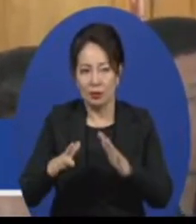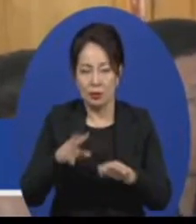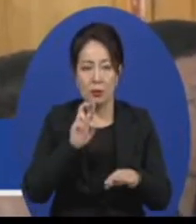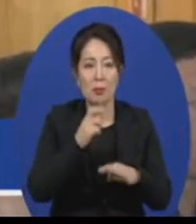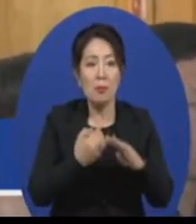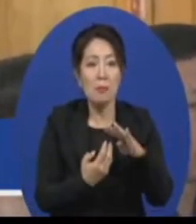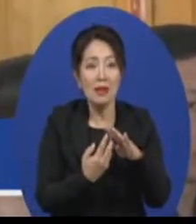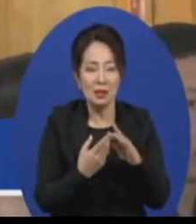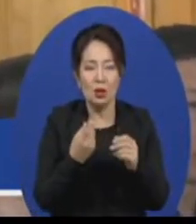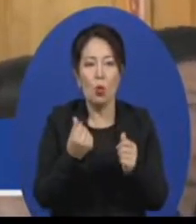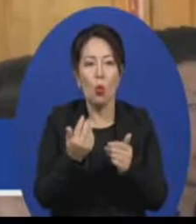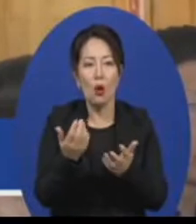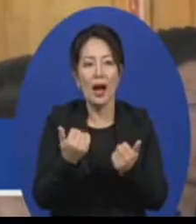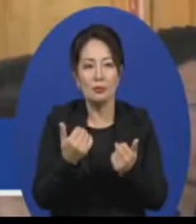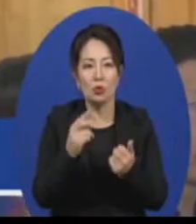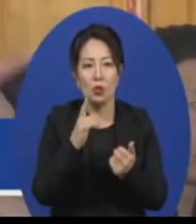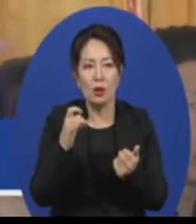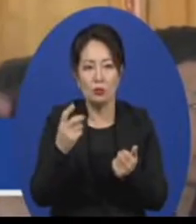байгаа.